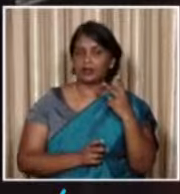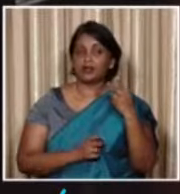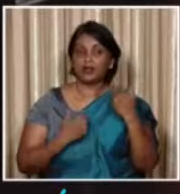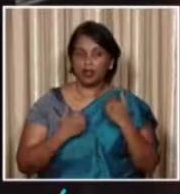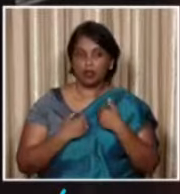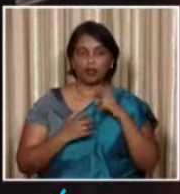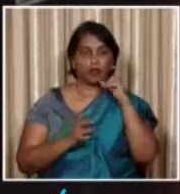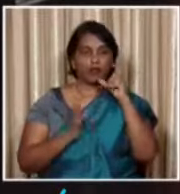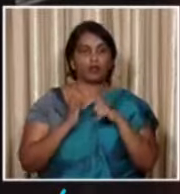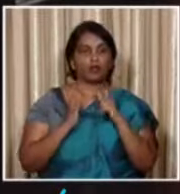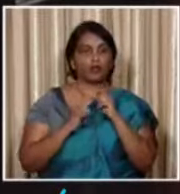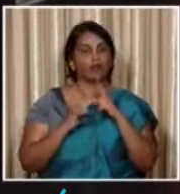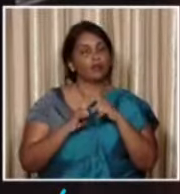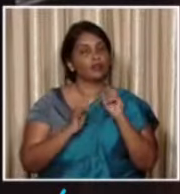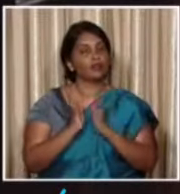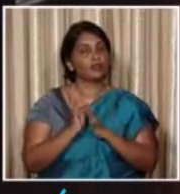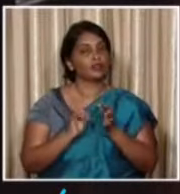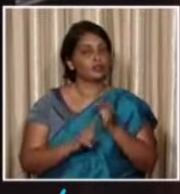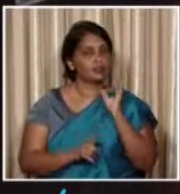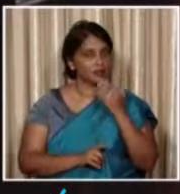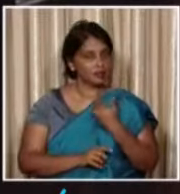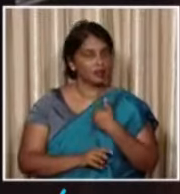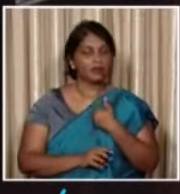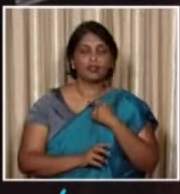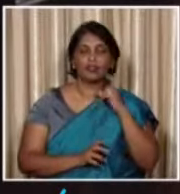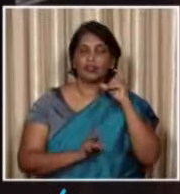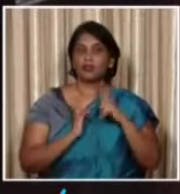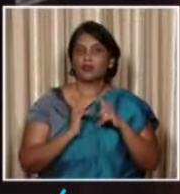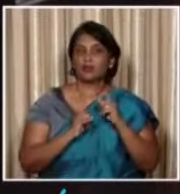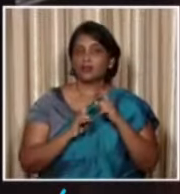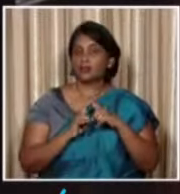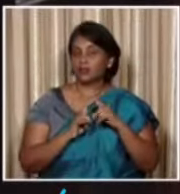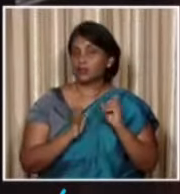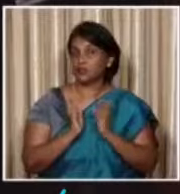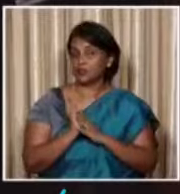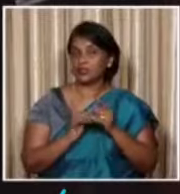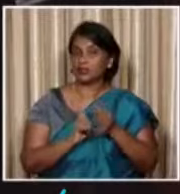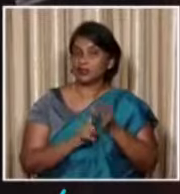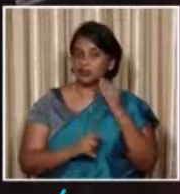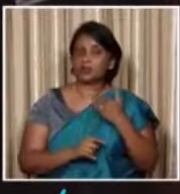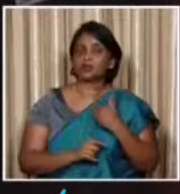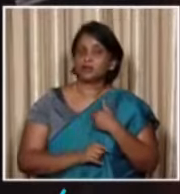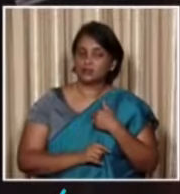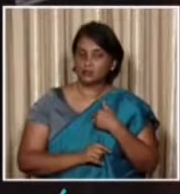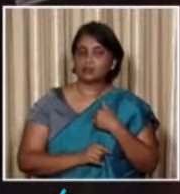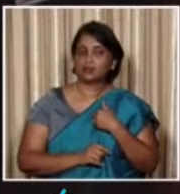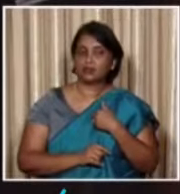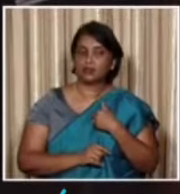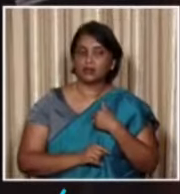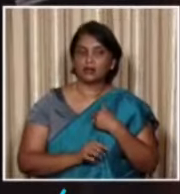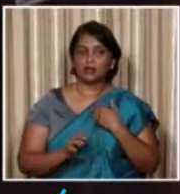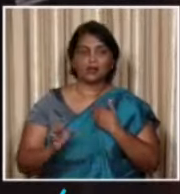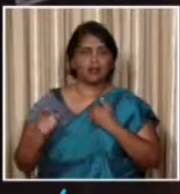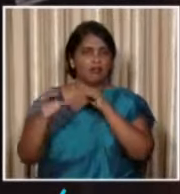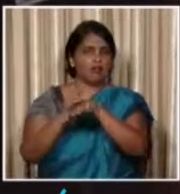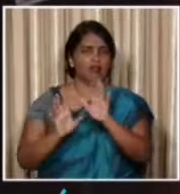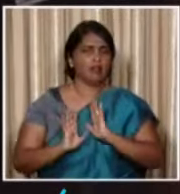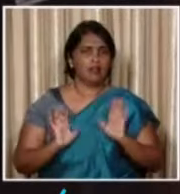Dan mama koop kabinet ya sabah putih baraya. Dan mama koop kabinet ya sabah putih baraya. Hati ada mama mama gila batu nane